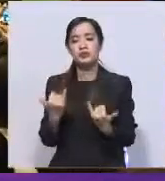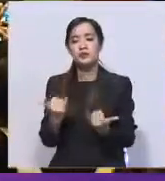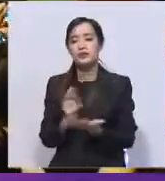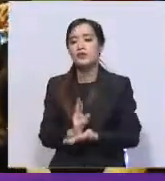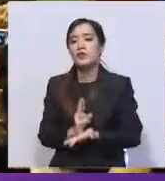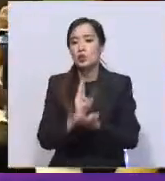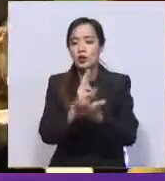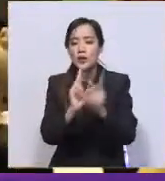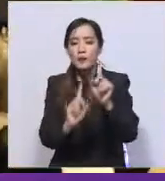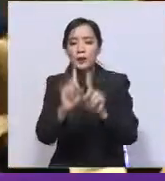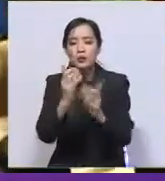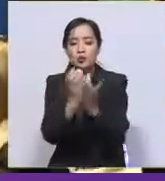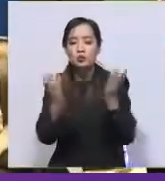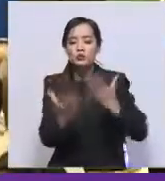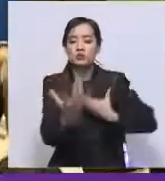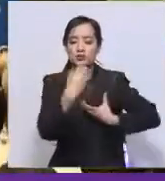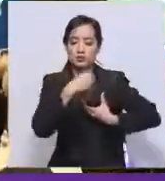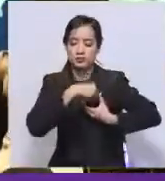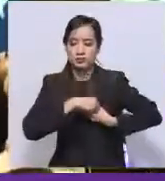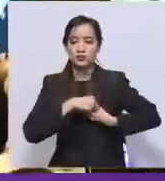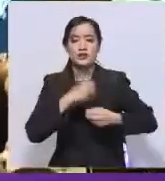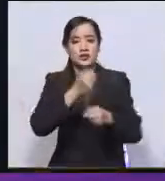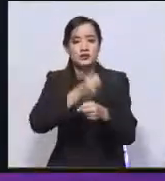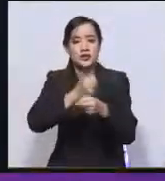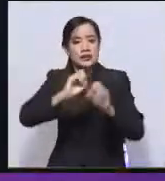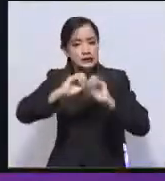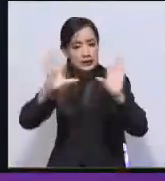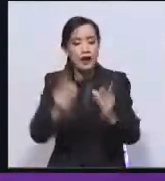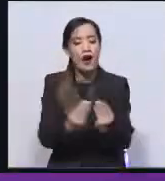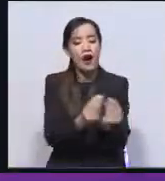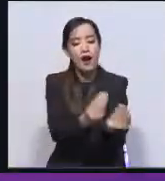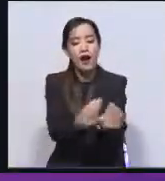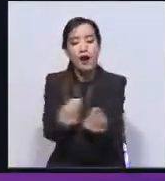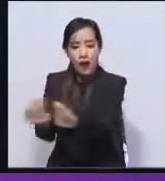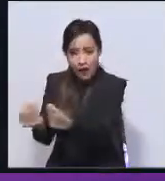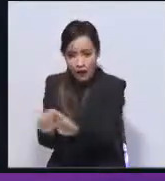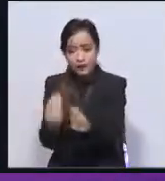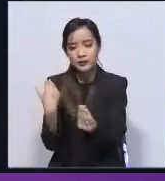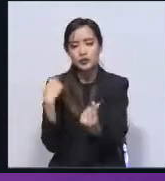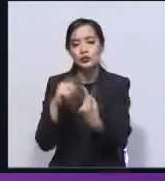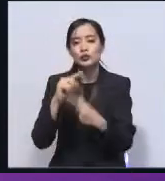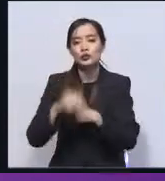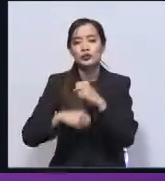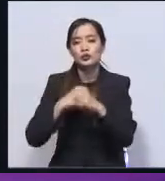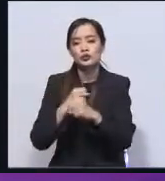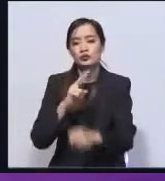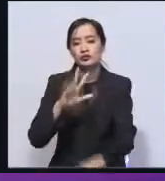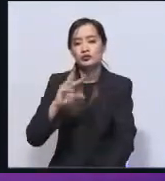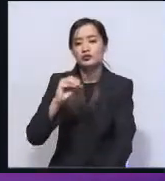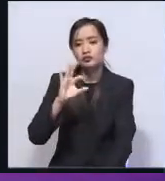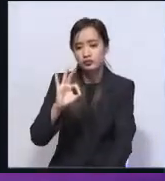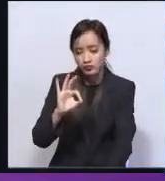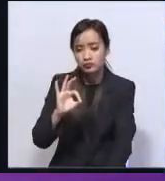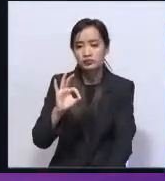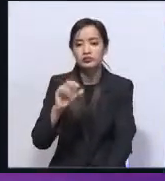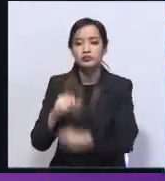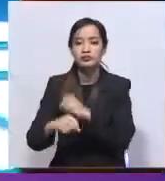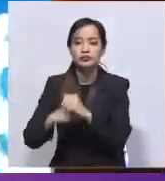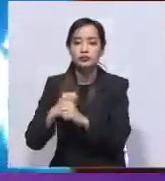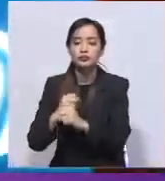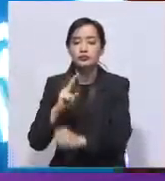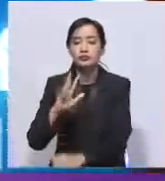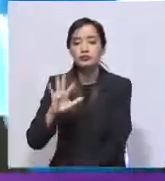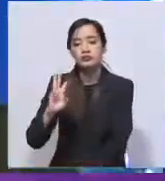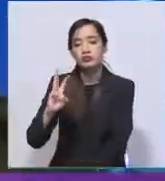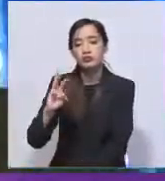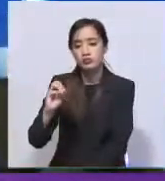างวัลประเมินคุณธรรมและโปร่งใสในการดำเนินงานของหน่วยงานภาครัฐประจำปี2559และ2560